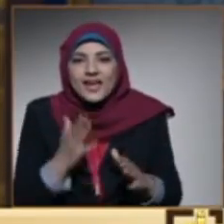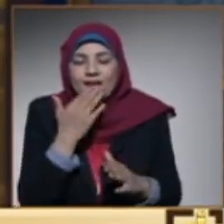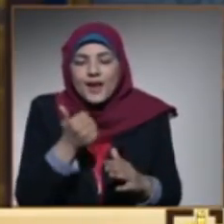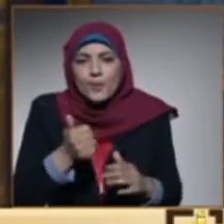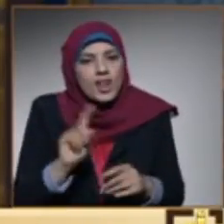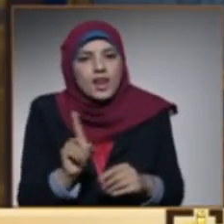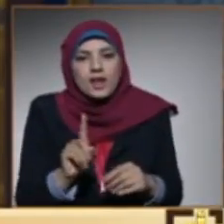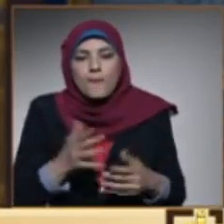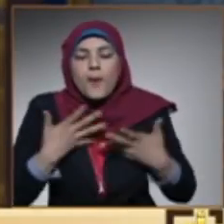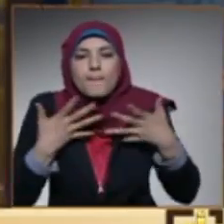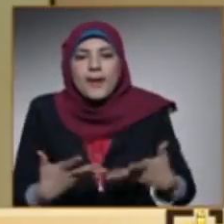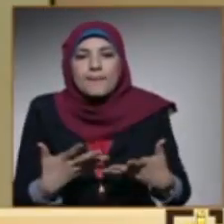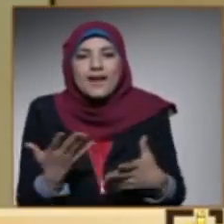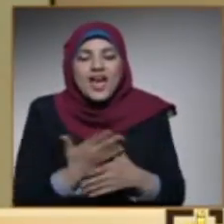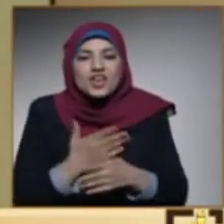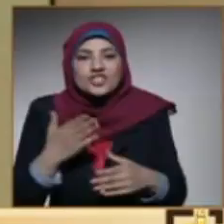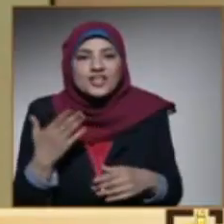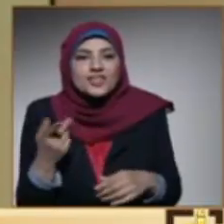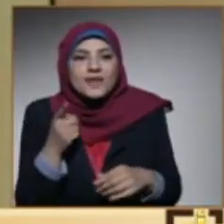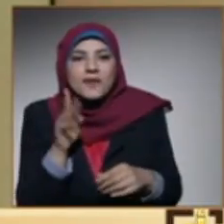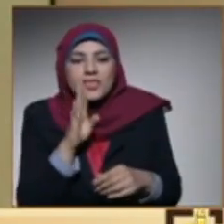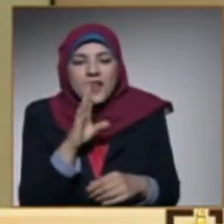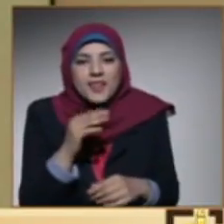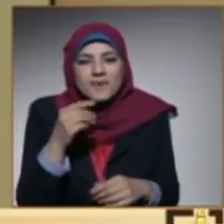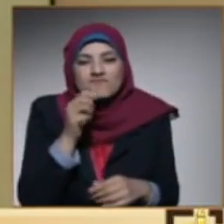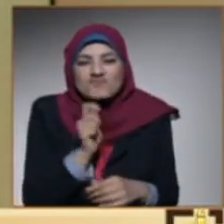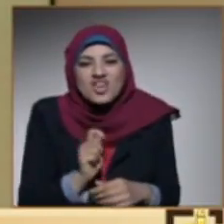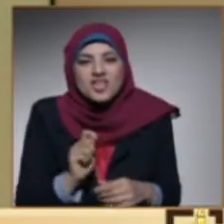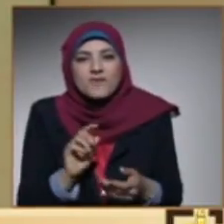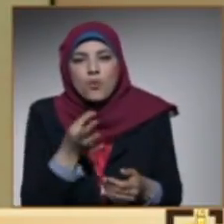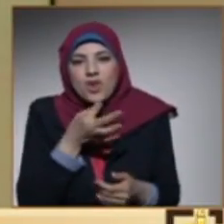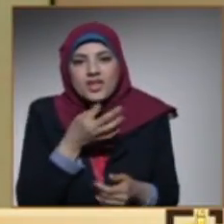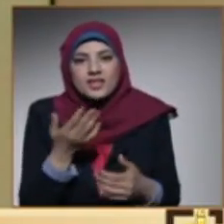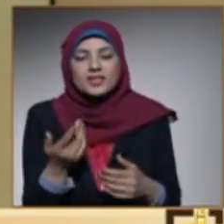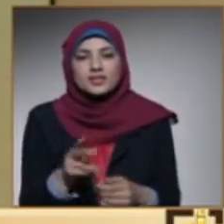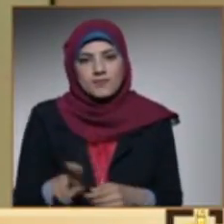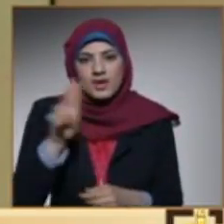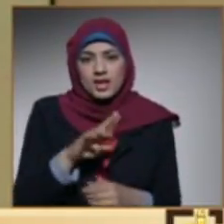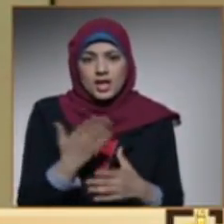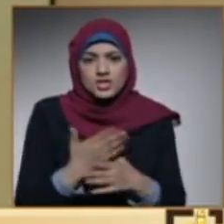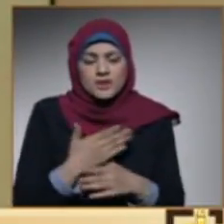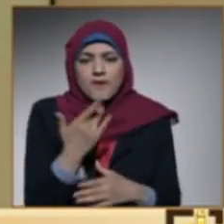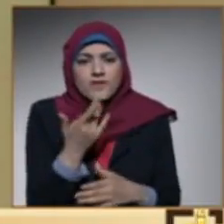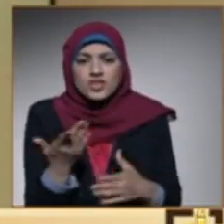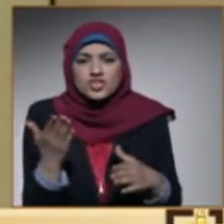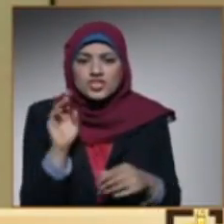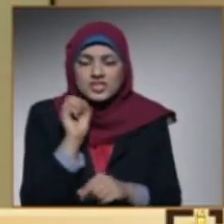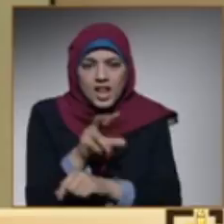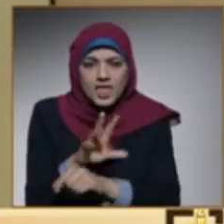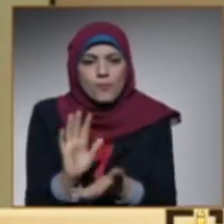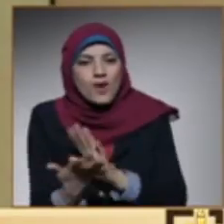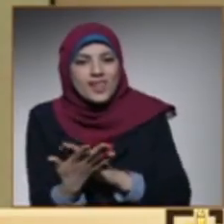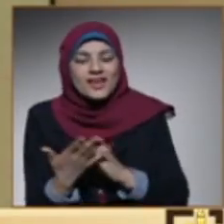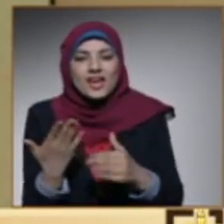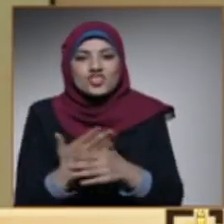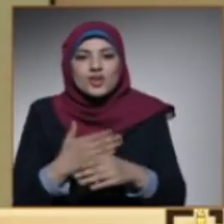كلها هم لان ما هل فيش ده تعليم في نتيجة المدرسه. انه ما فيش تعليم، ولا هي القدرات يعني بتاعتهم بتبقى واصله، يعني دي اقصى مرحله